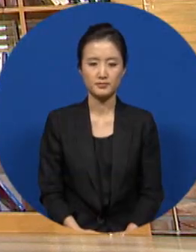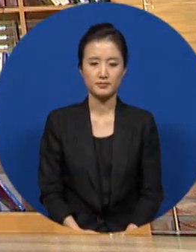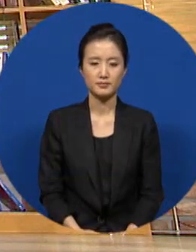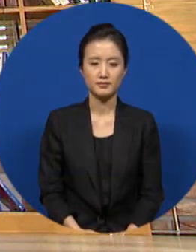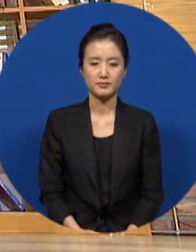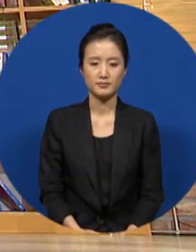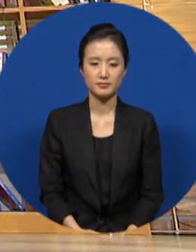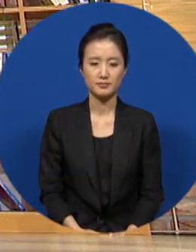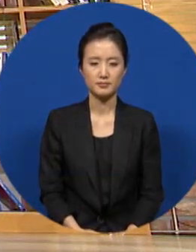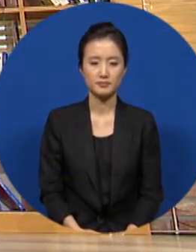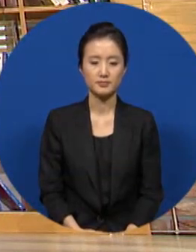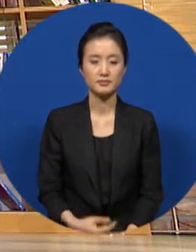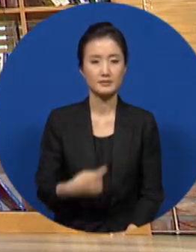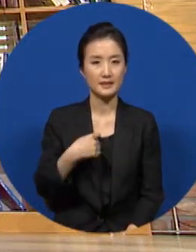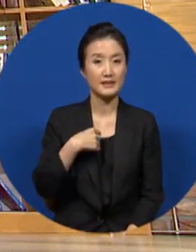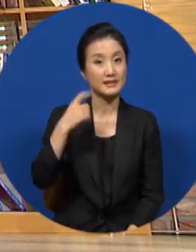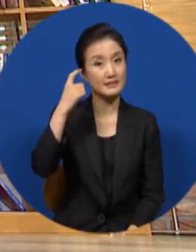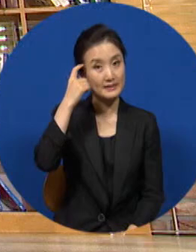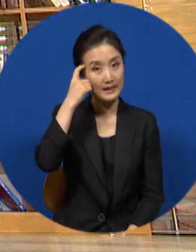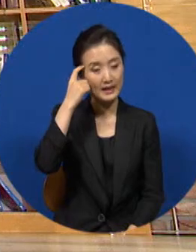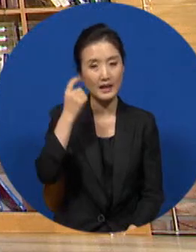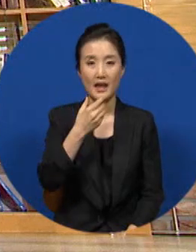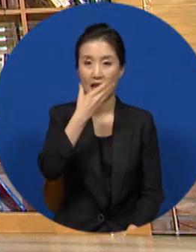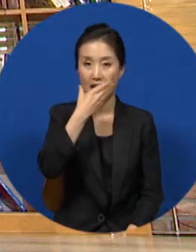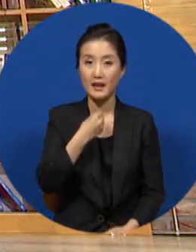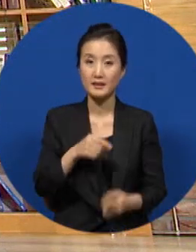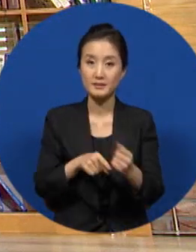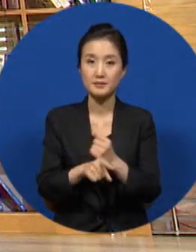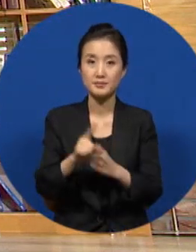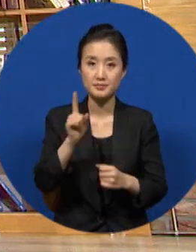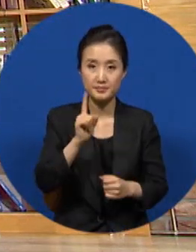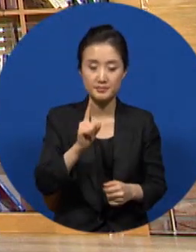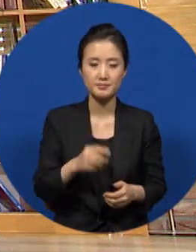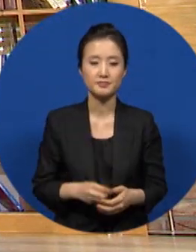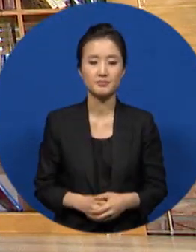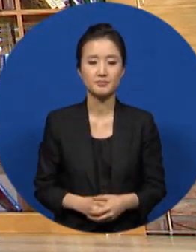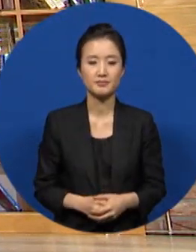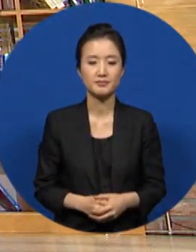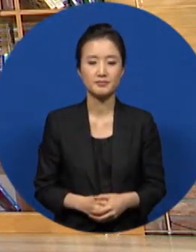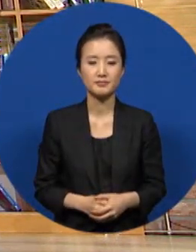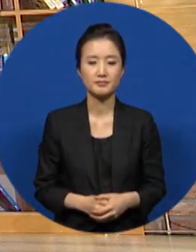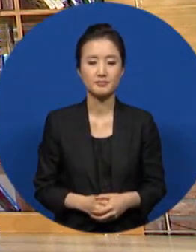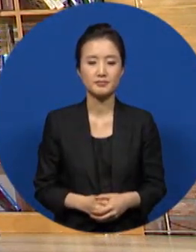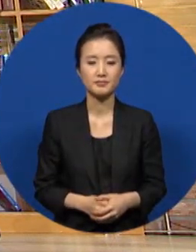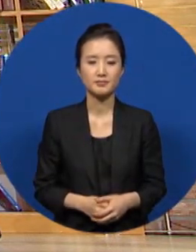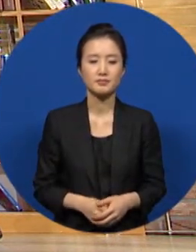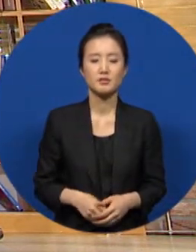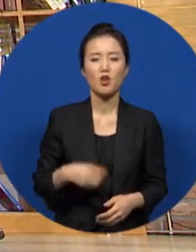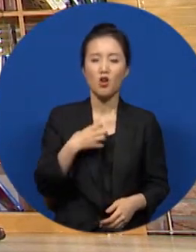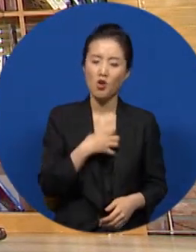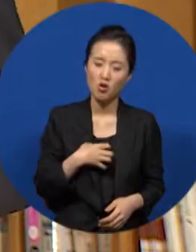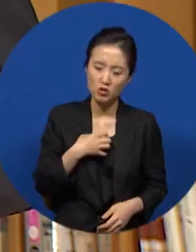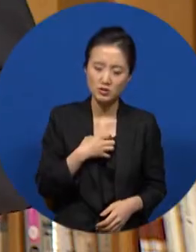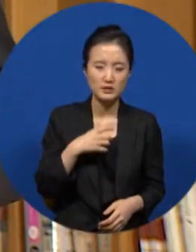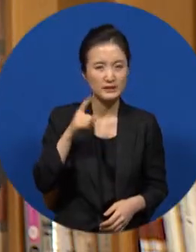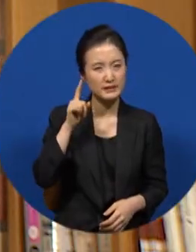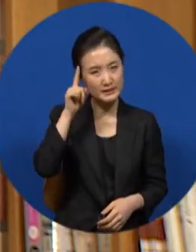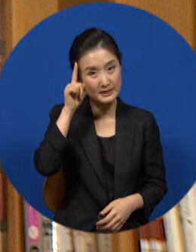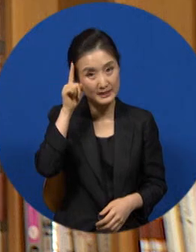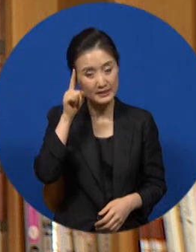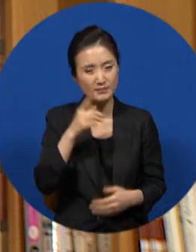그래서 제가 생각하는 행복은 이제 구성인자가 오복이라고 한다면 그 걸림돌이 이제 근심, 걱정, 스트레스예요.